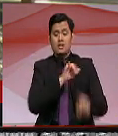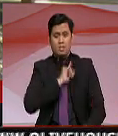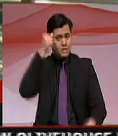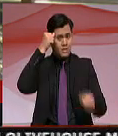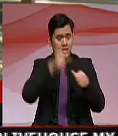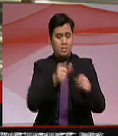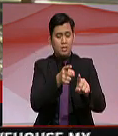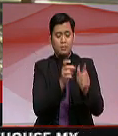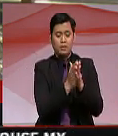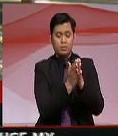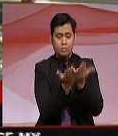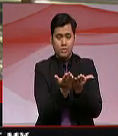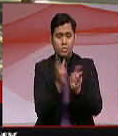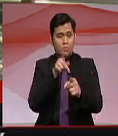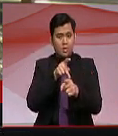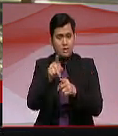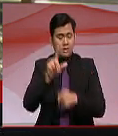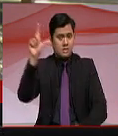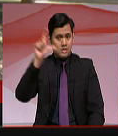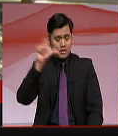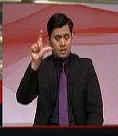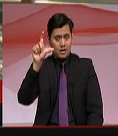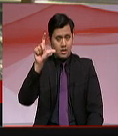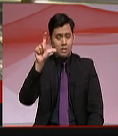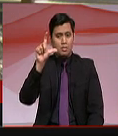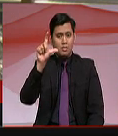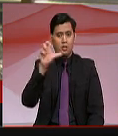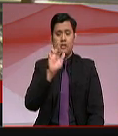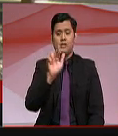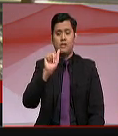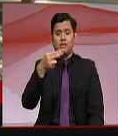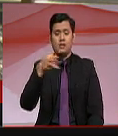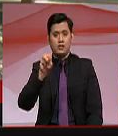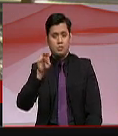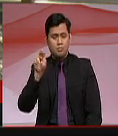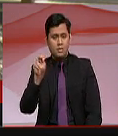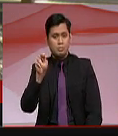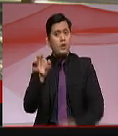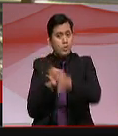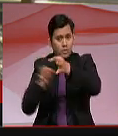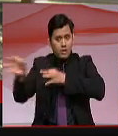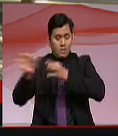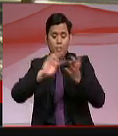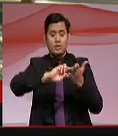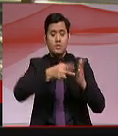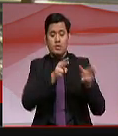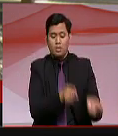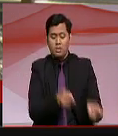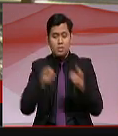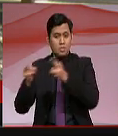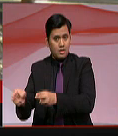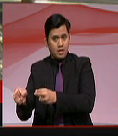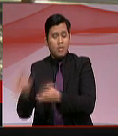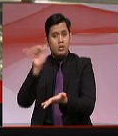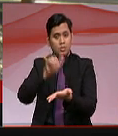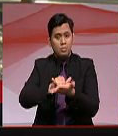oleh guru kami Syekh Muhammad Said Ramadan Al-Buti. Bila mana beliau mentarifkan hijrah, di mana